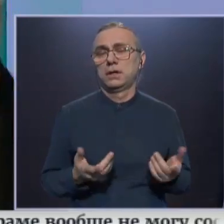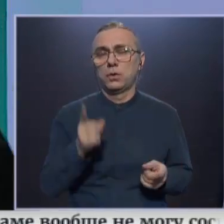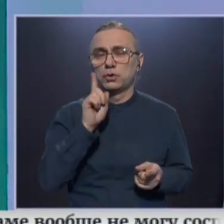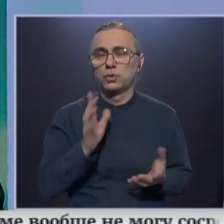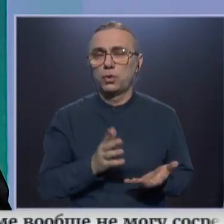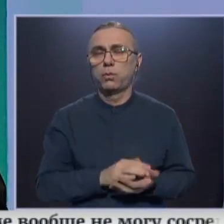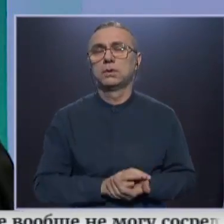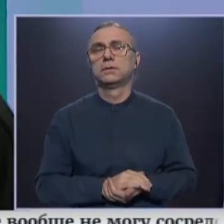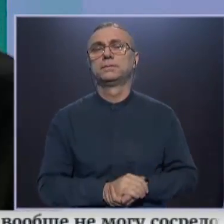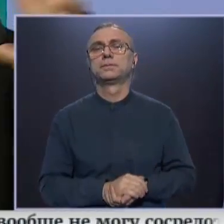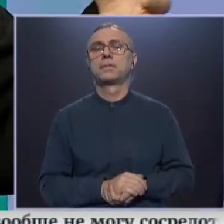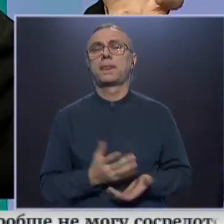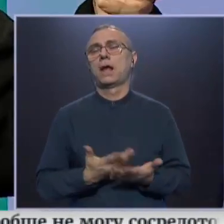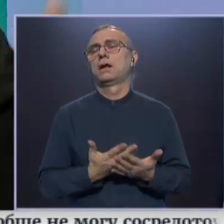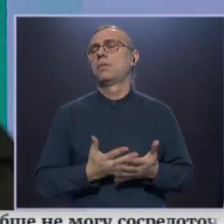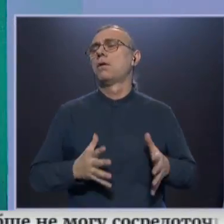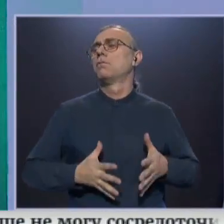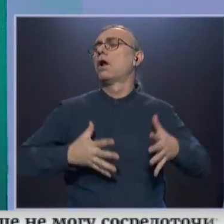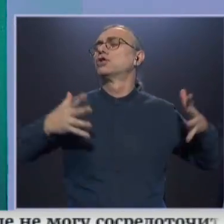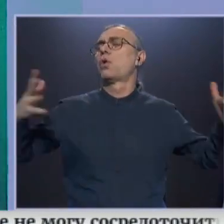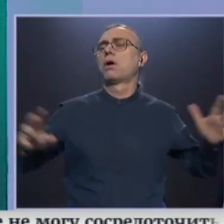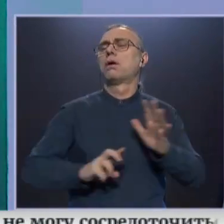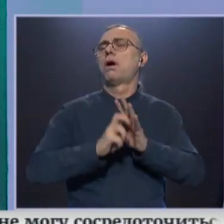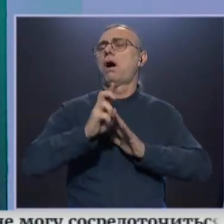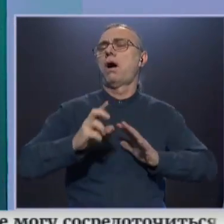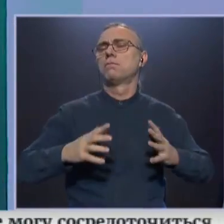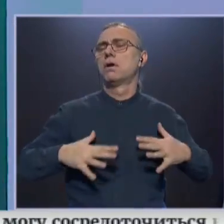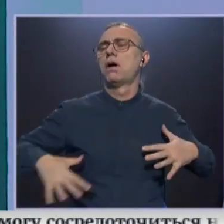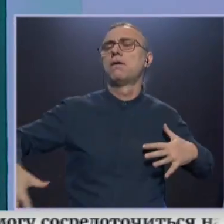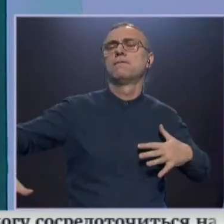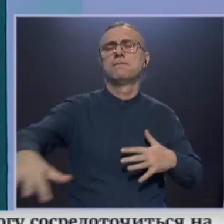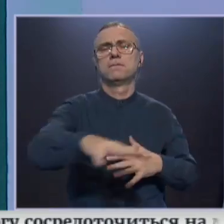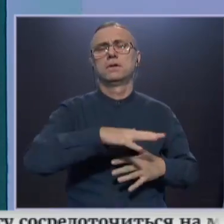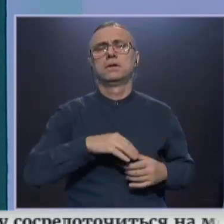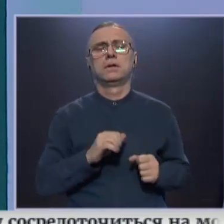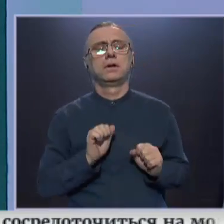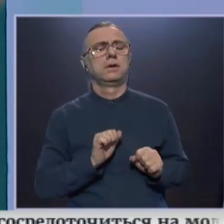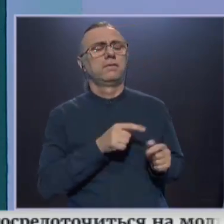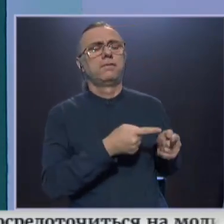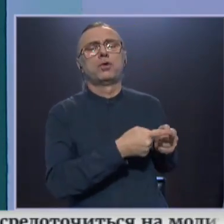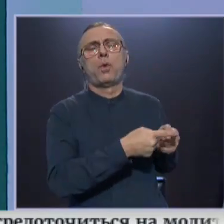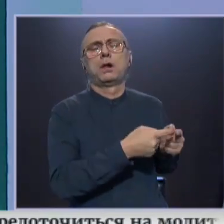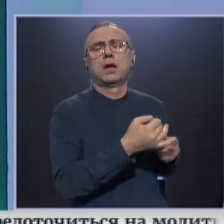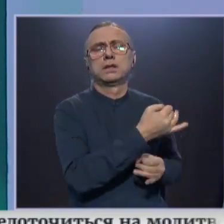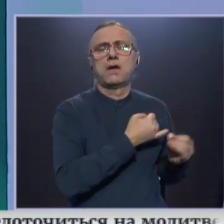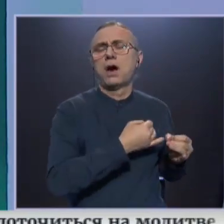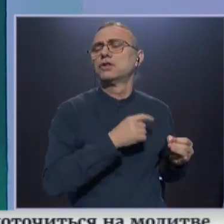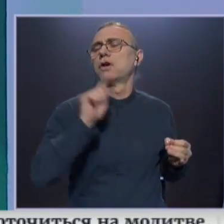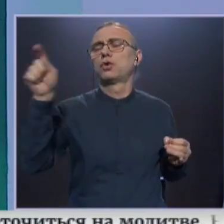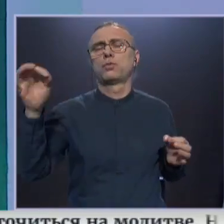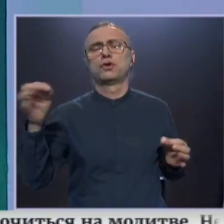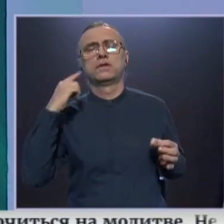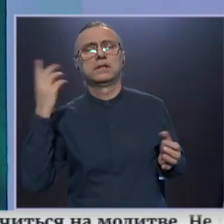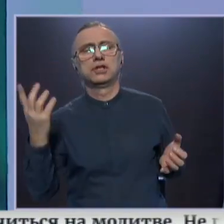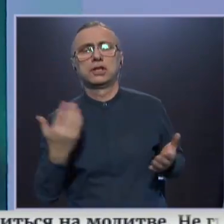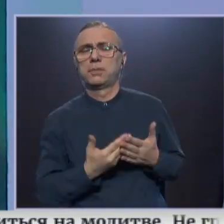где людей толком нету, а пространство такое, что если в одном храме, в уголке храма говоришь, а в другом ничего нету. Поэтому обязательно, обязательно